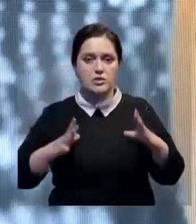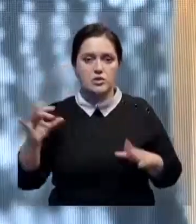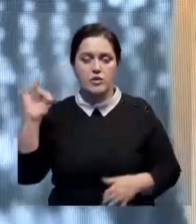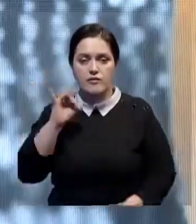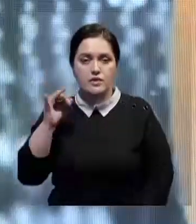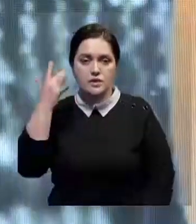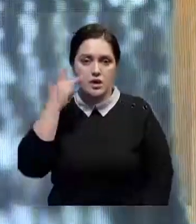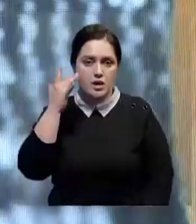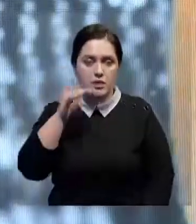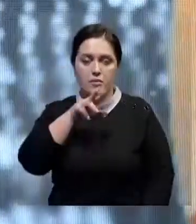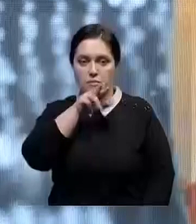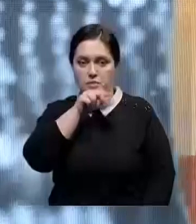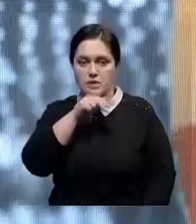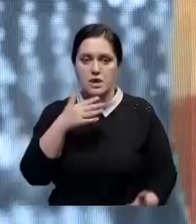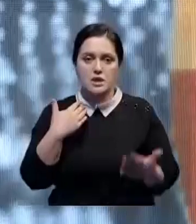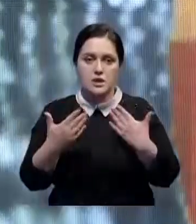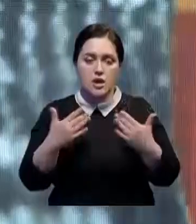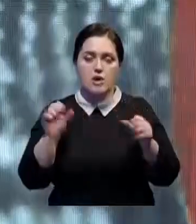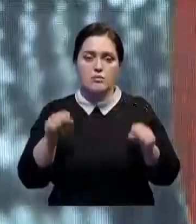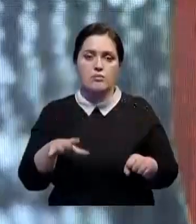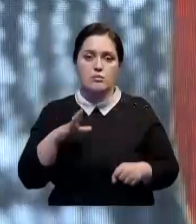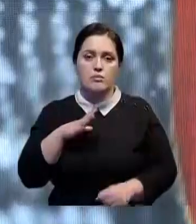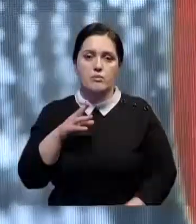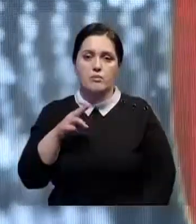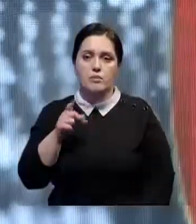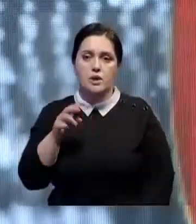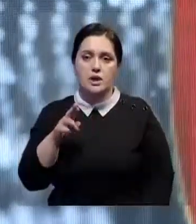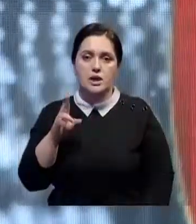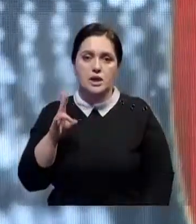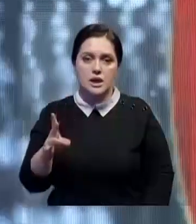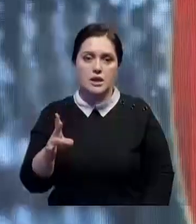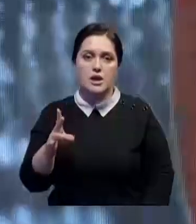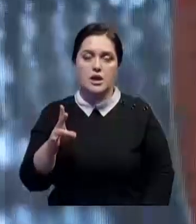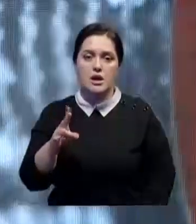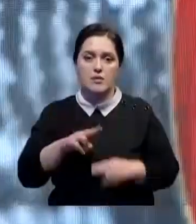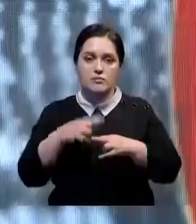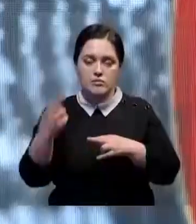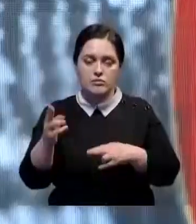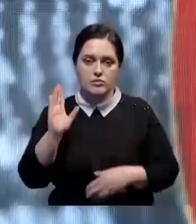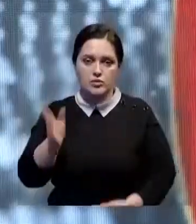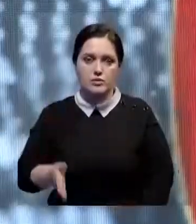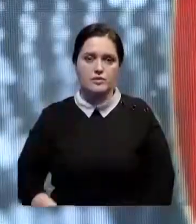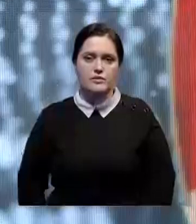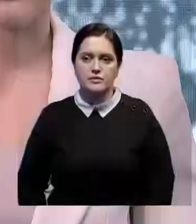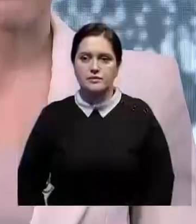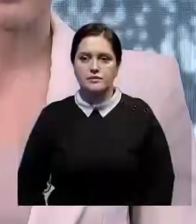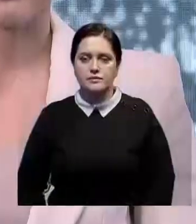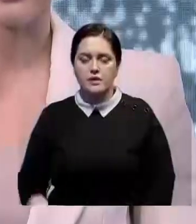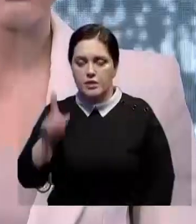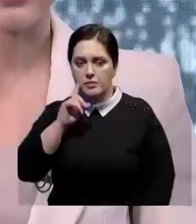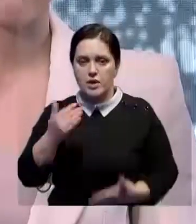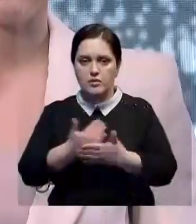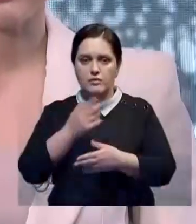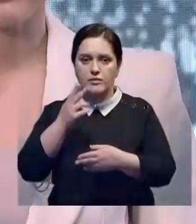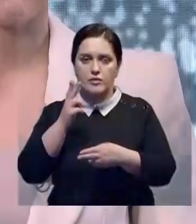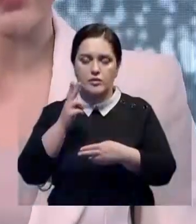совместные учения в истории американо-корейских отношений. Не исключено, что Пхеньян ответит и на это. Бутагос, у меня пока на этом